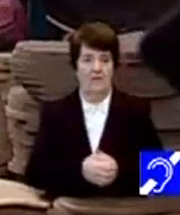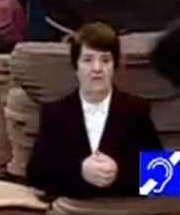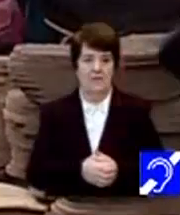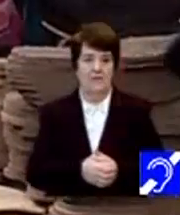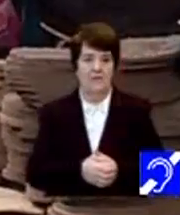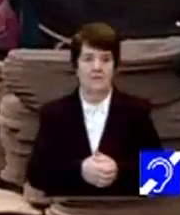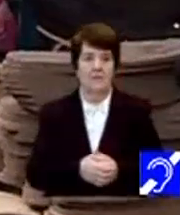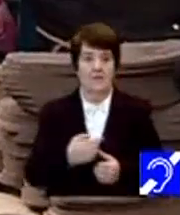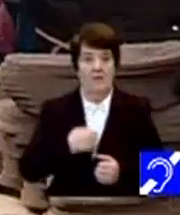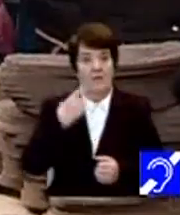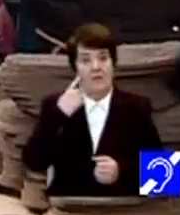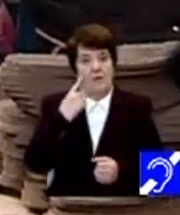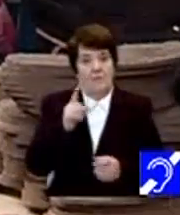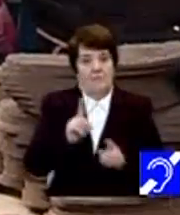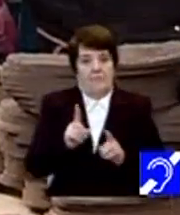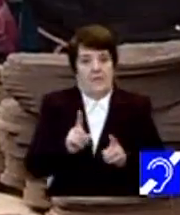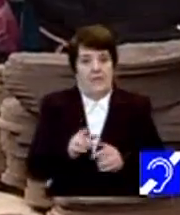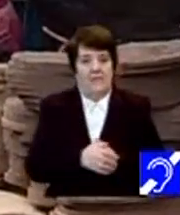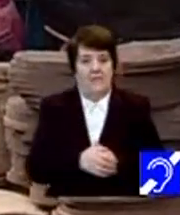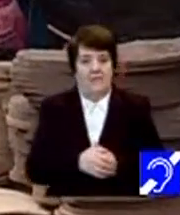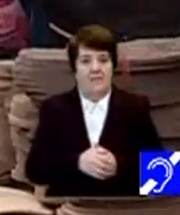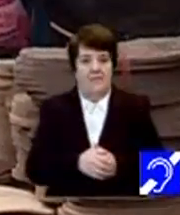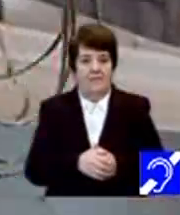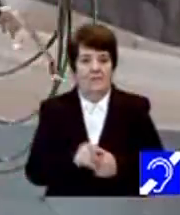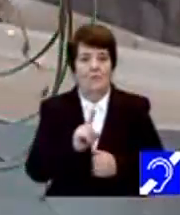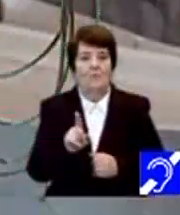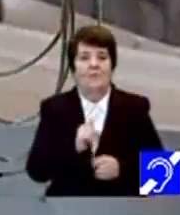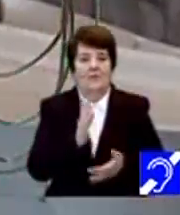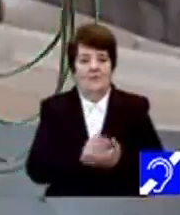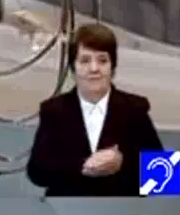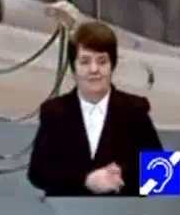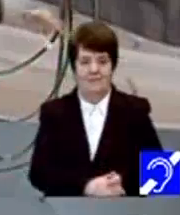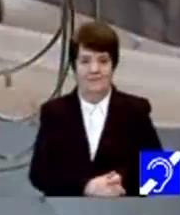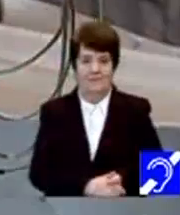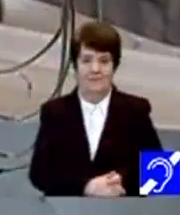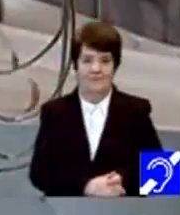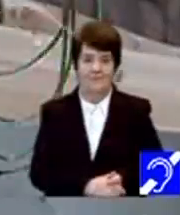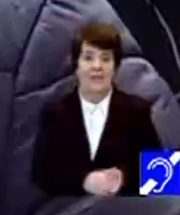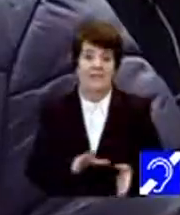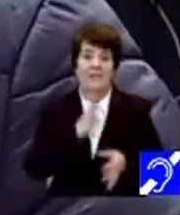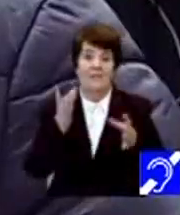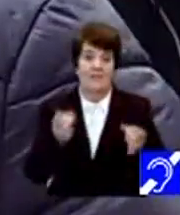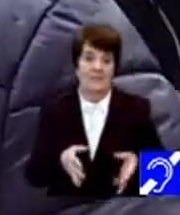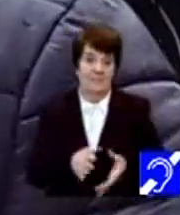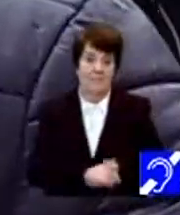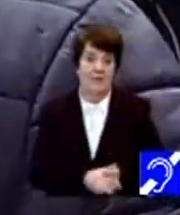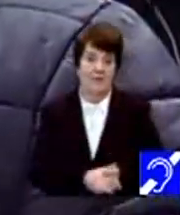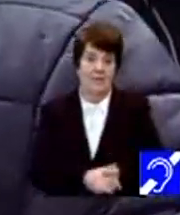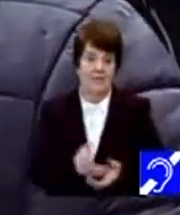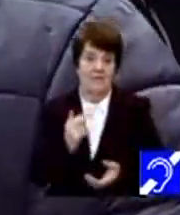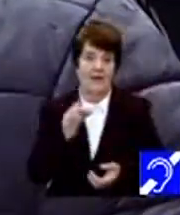Eu da, bă, tam nu ochi dumă, bă, tam și trebuie să o chitai. Как повезет. Bună înțeles, fii simpli, simpli,